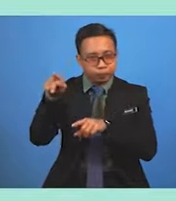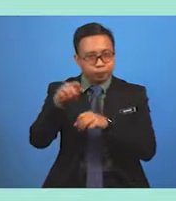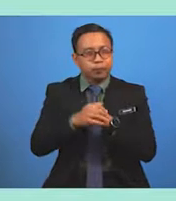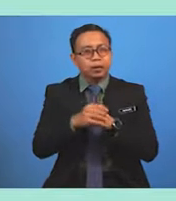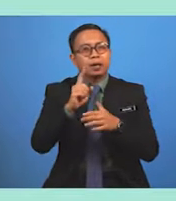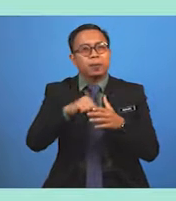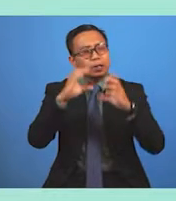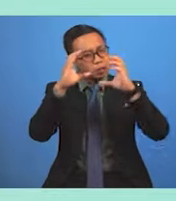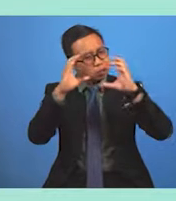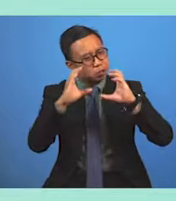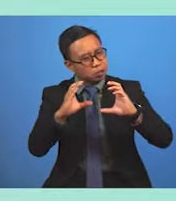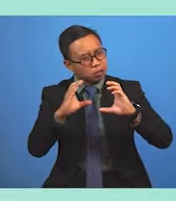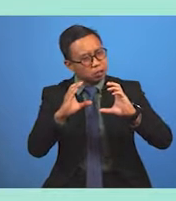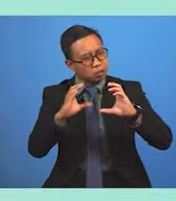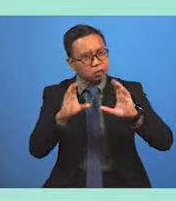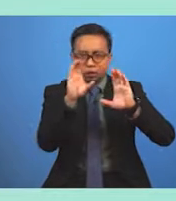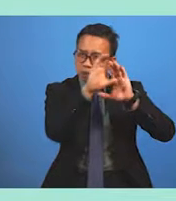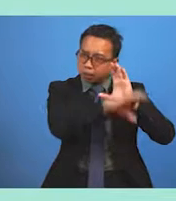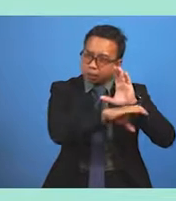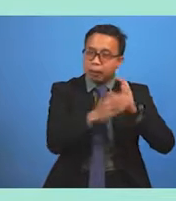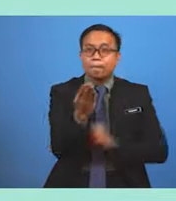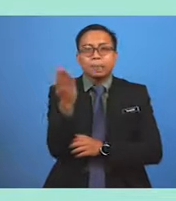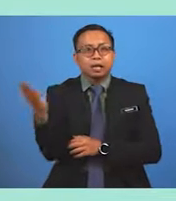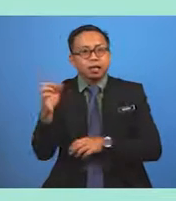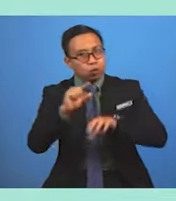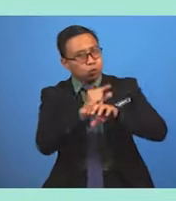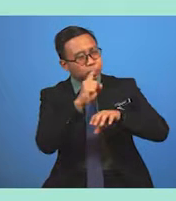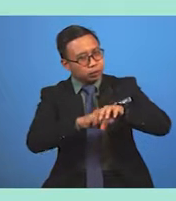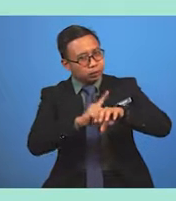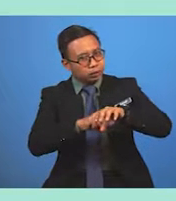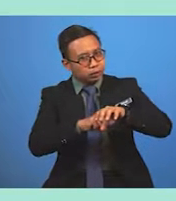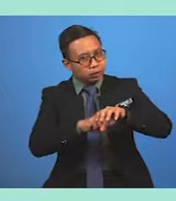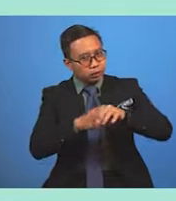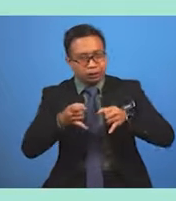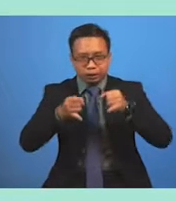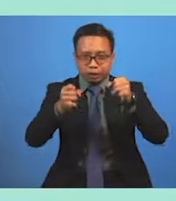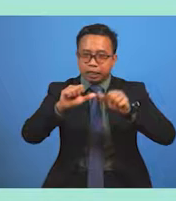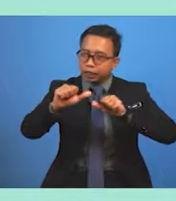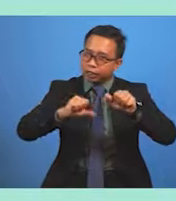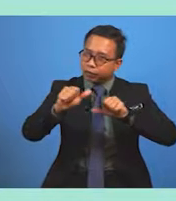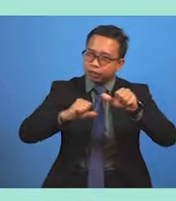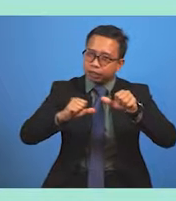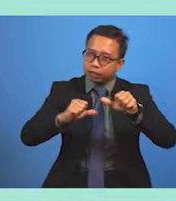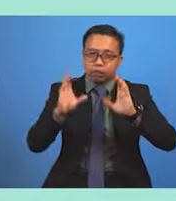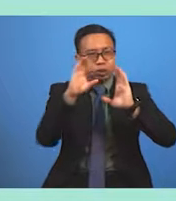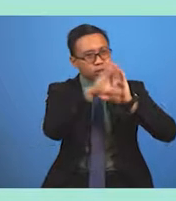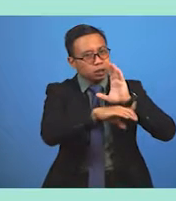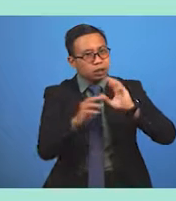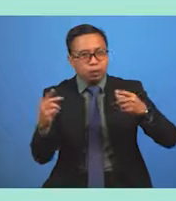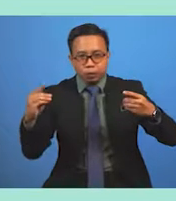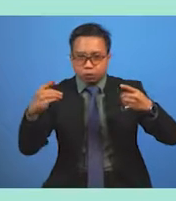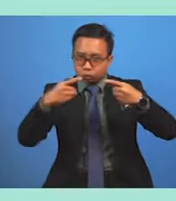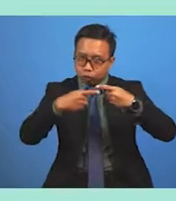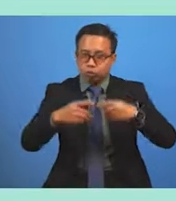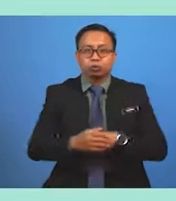dan apakah alat dan bahan yang digunakan semasa menjalankan aktiviti pencegahan musuh